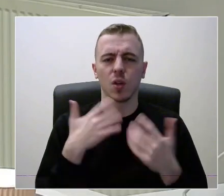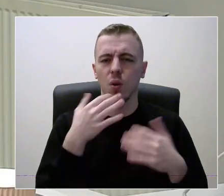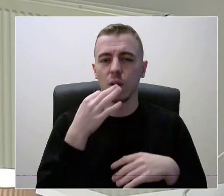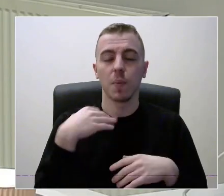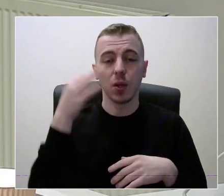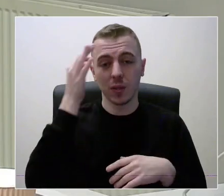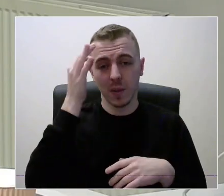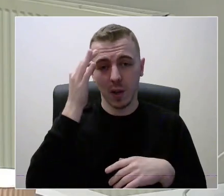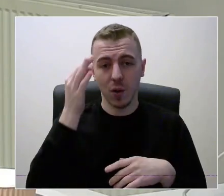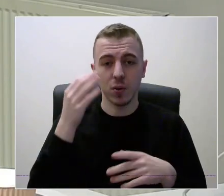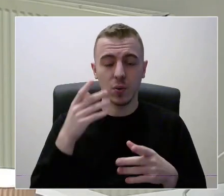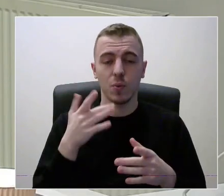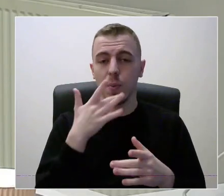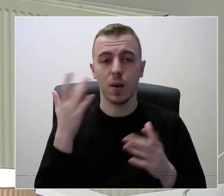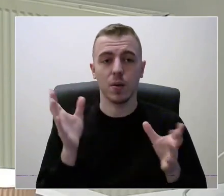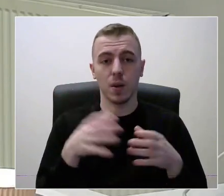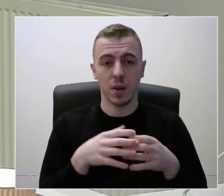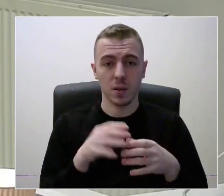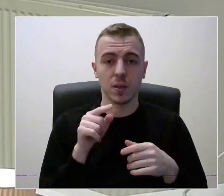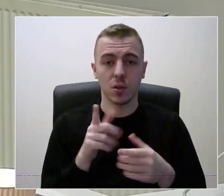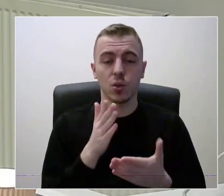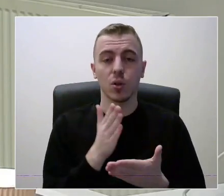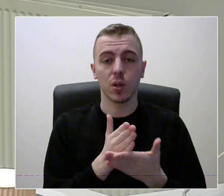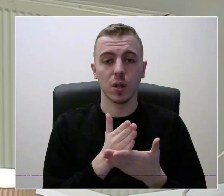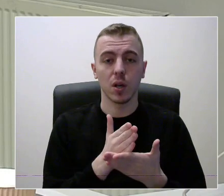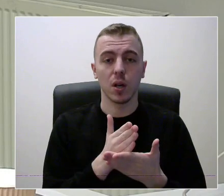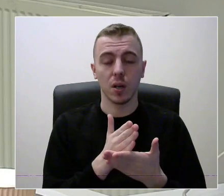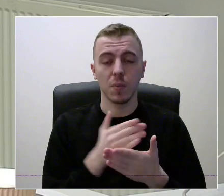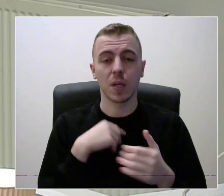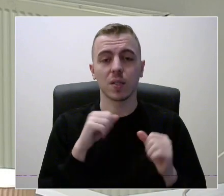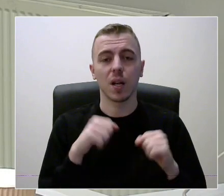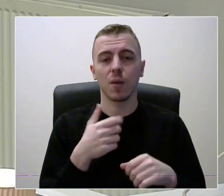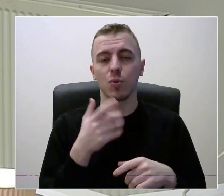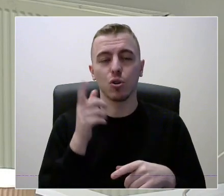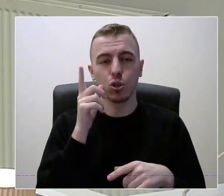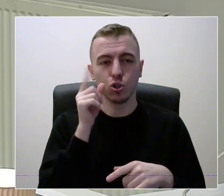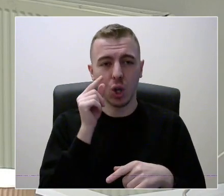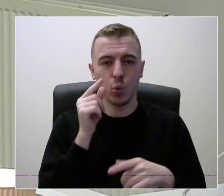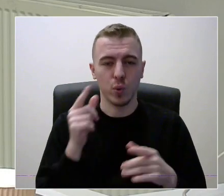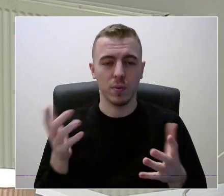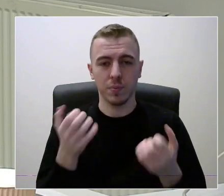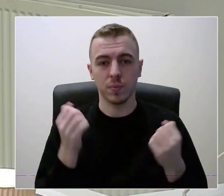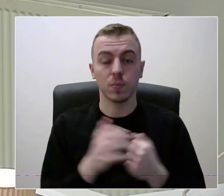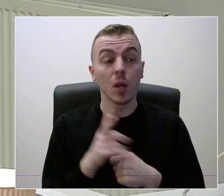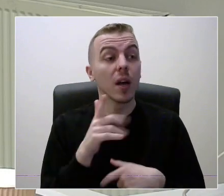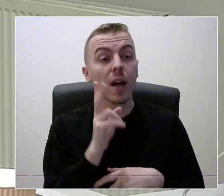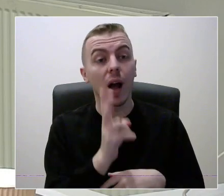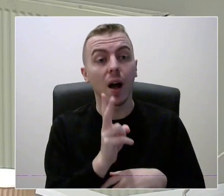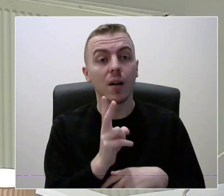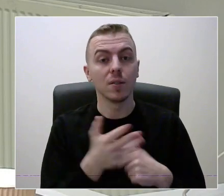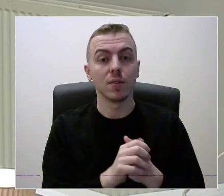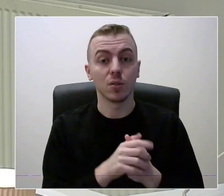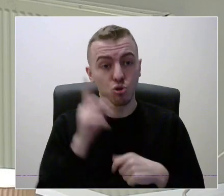koalicija, kadangi jūs taip ir suformulavot klausimą, yra ta, su kuria mes galėtumėm dirbti Šilutės kraštui ir nudirbti. Tai kas tokie? kai žinot